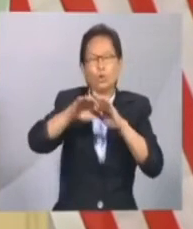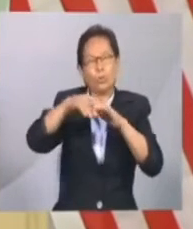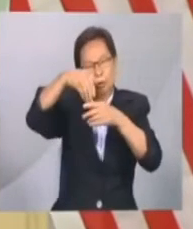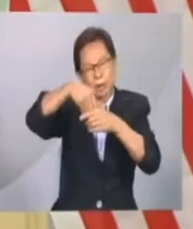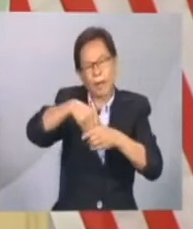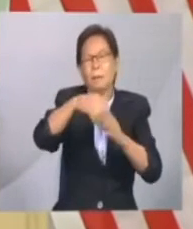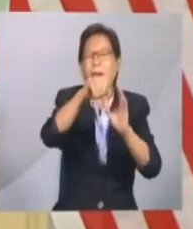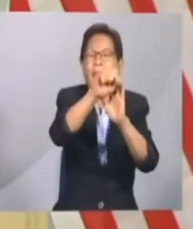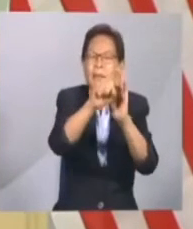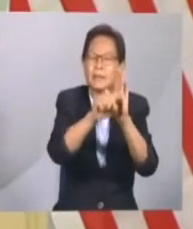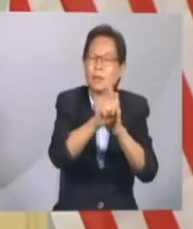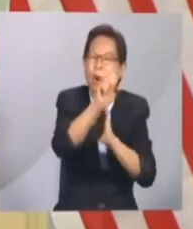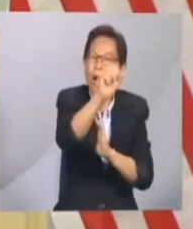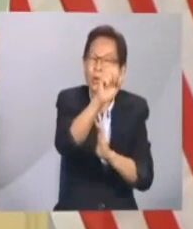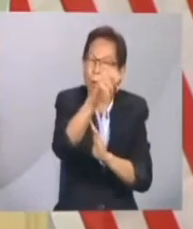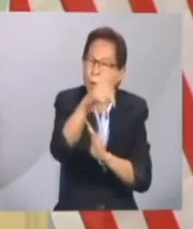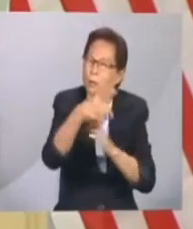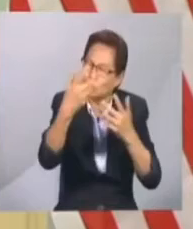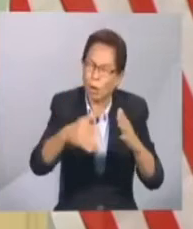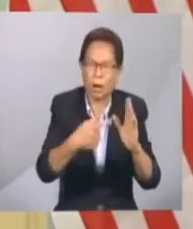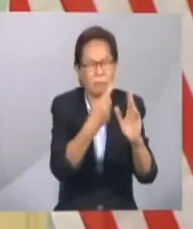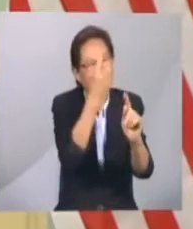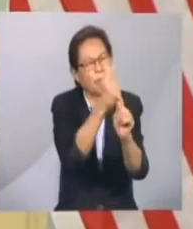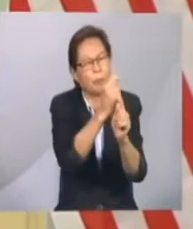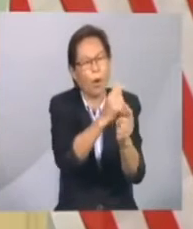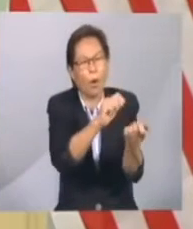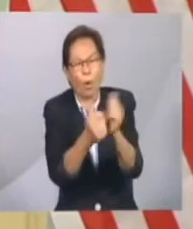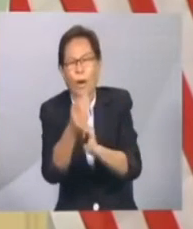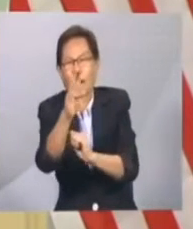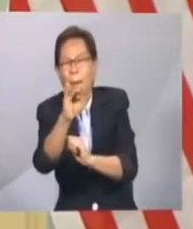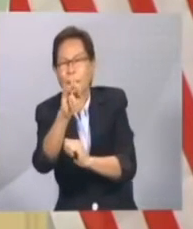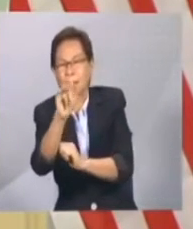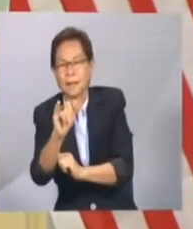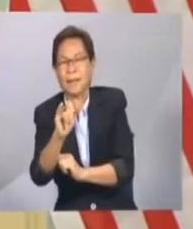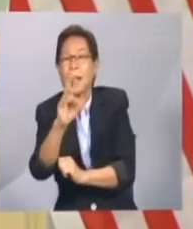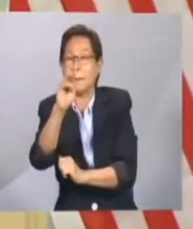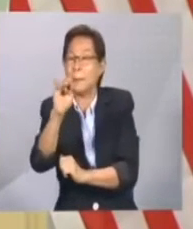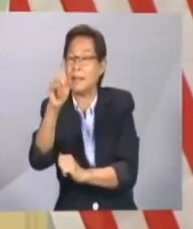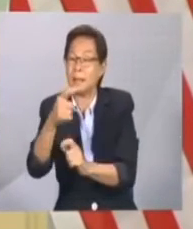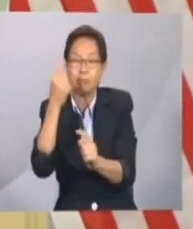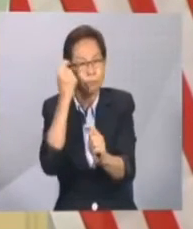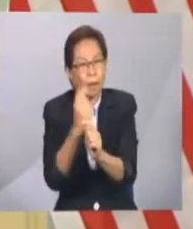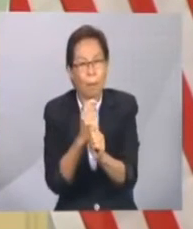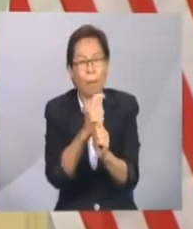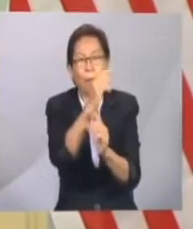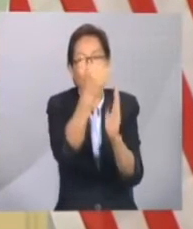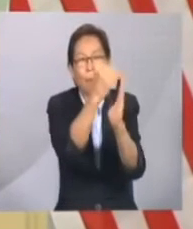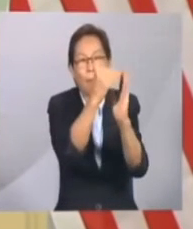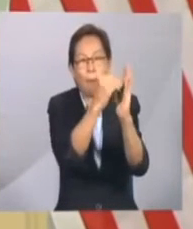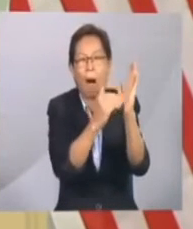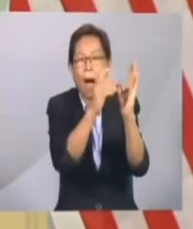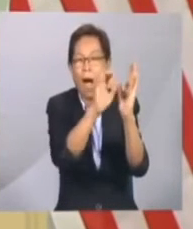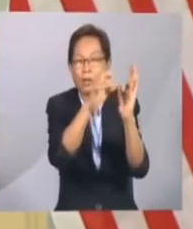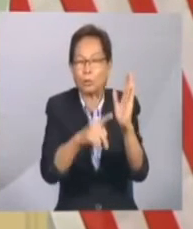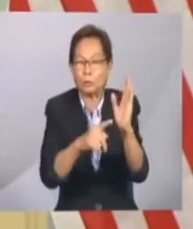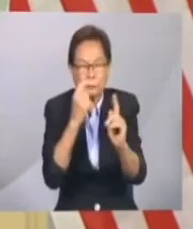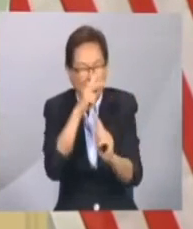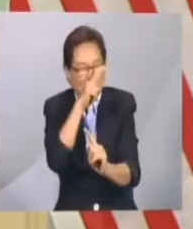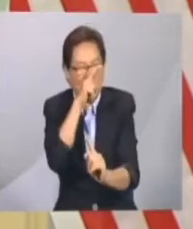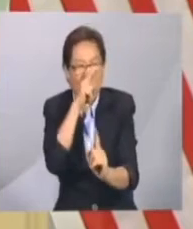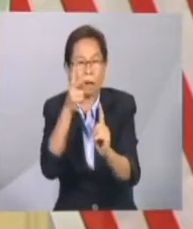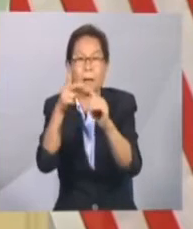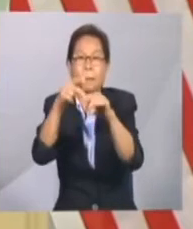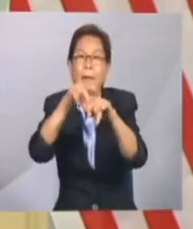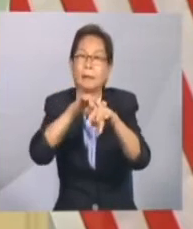dalam SOP yang telah pun ditetapkan oleh MITI. MITI menetapkan SOP yang ketat kepada kilang-kilang yang